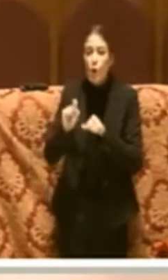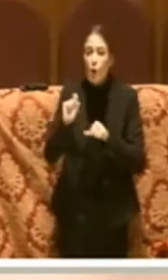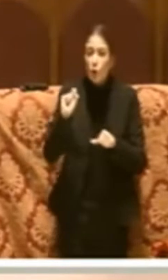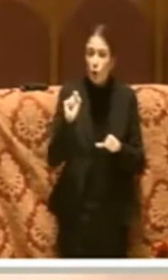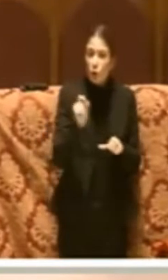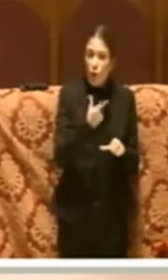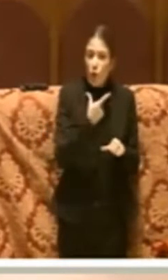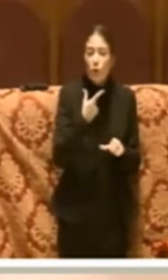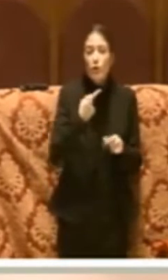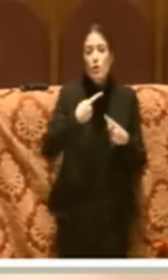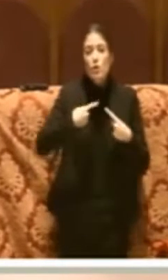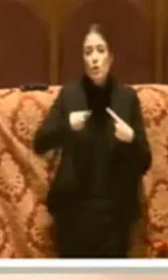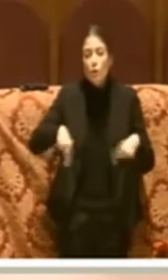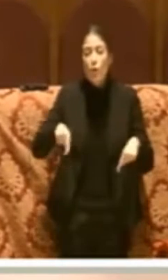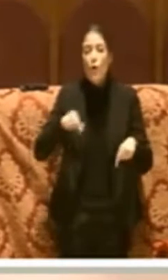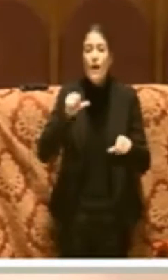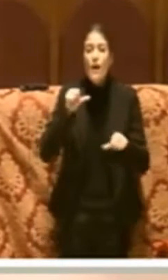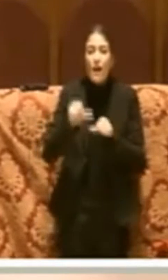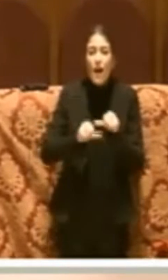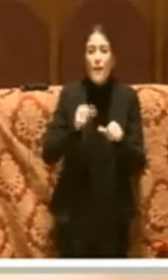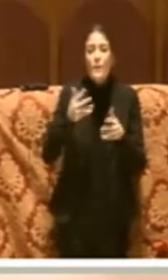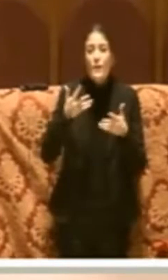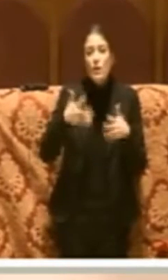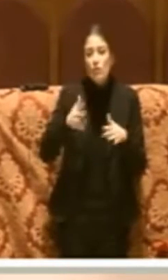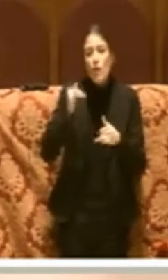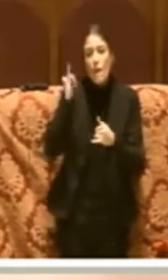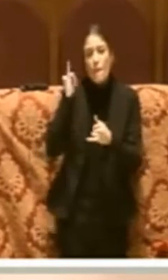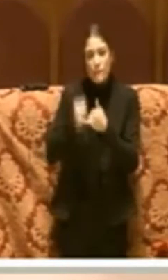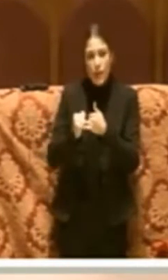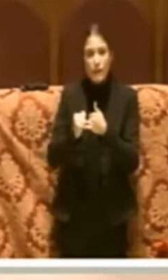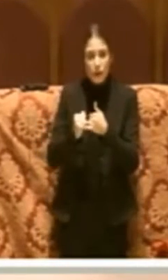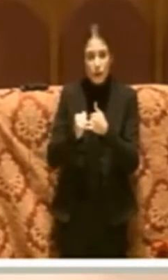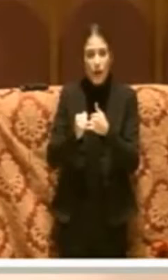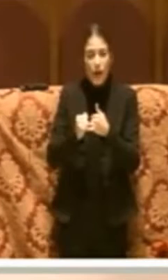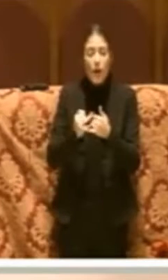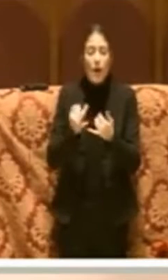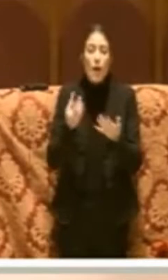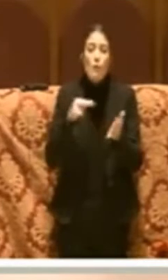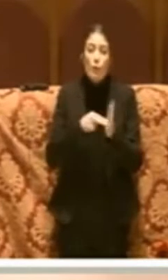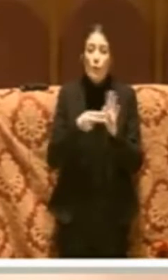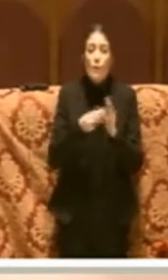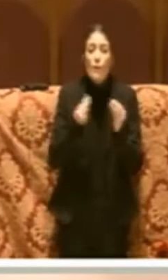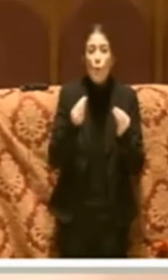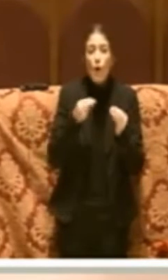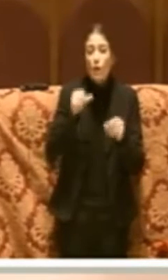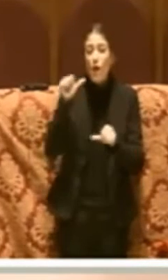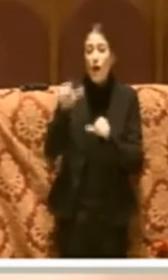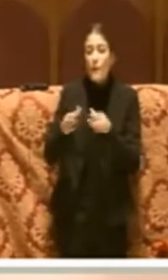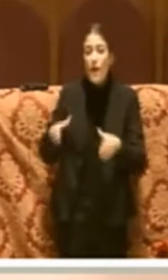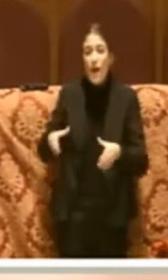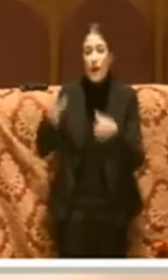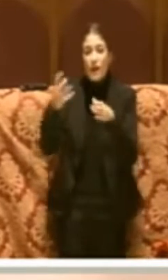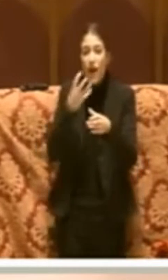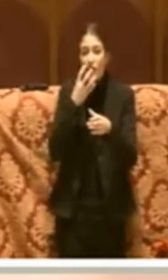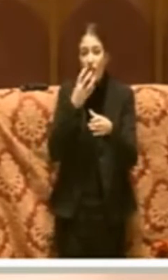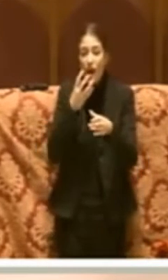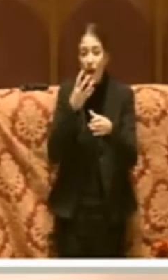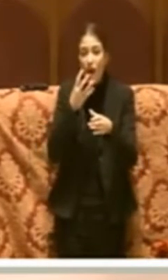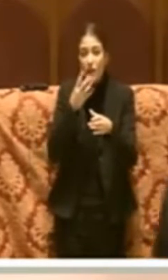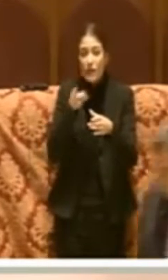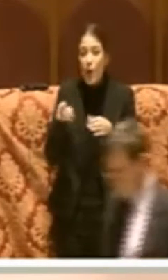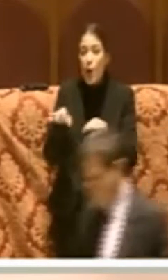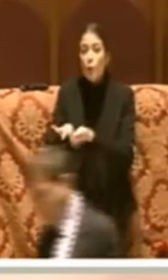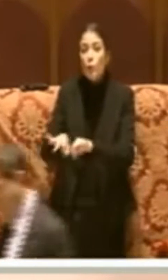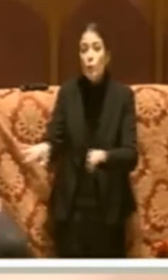in sostituzione su più della metà il problema è che quando cambia la caldaia scoppia magari il